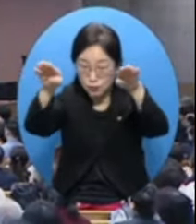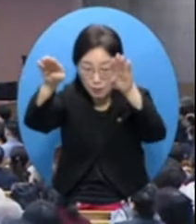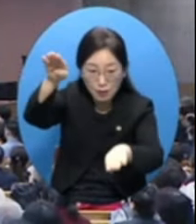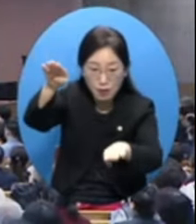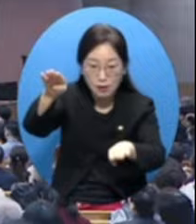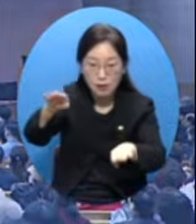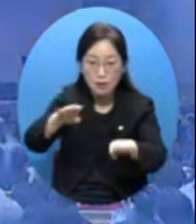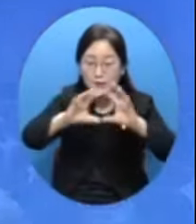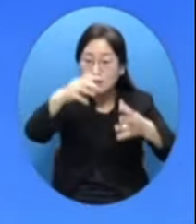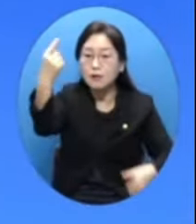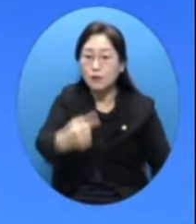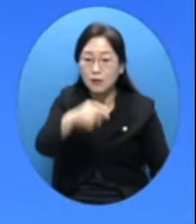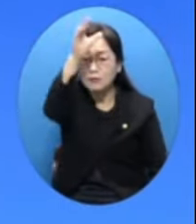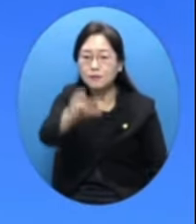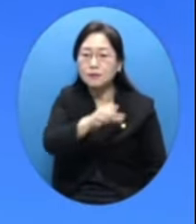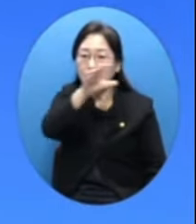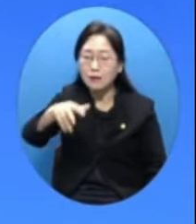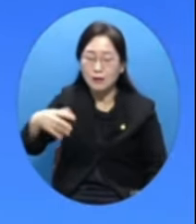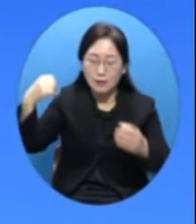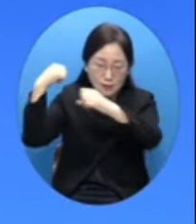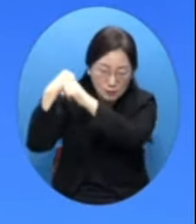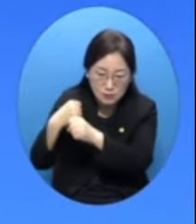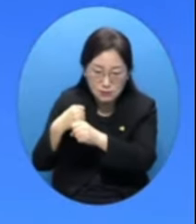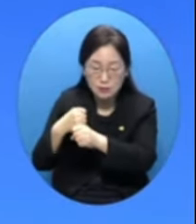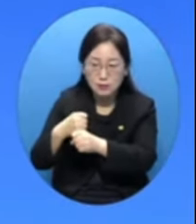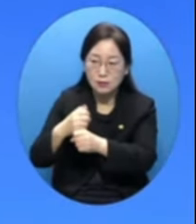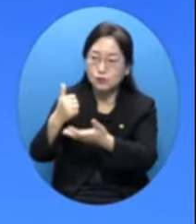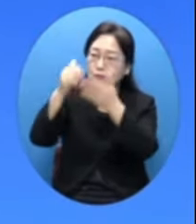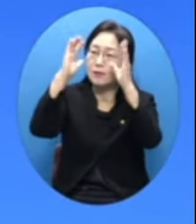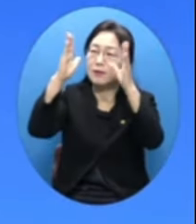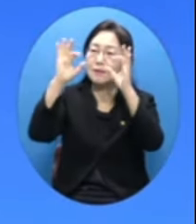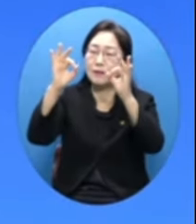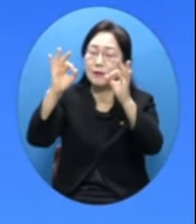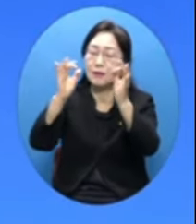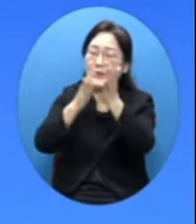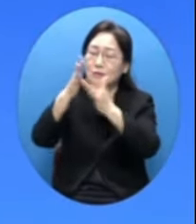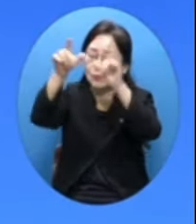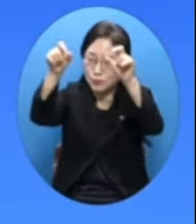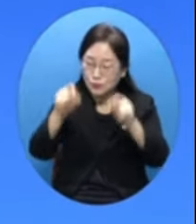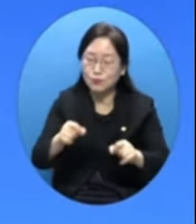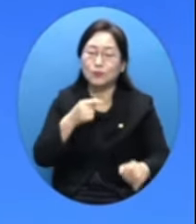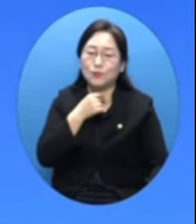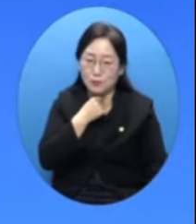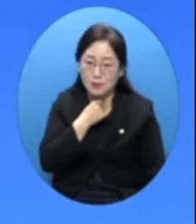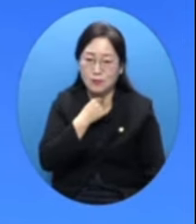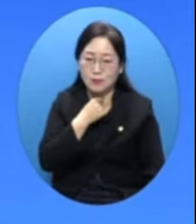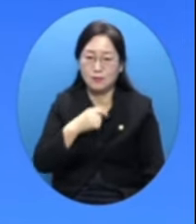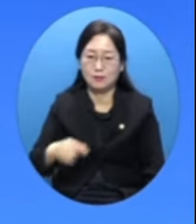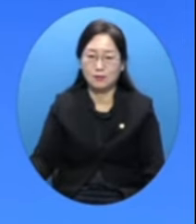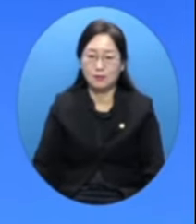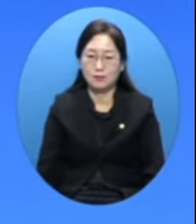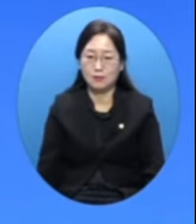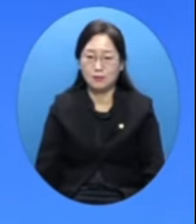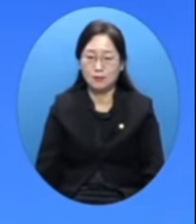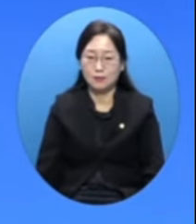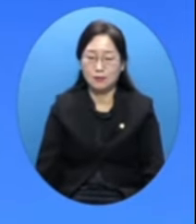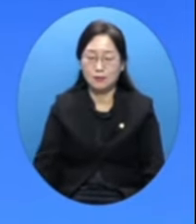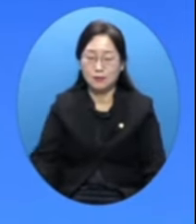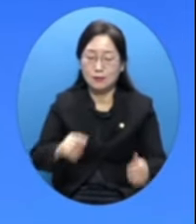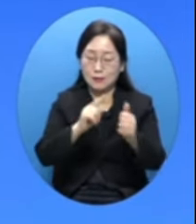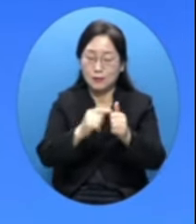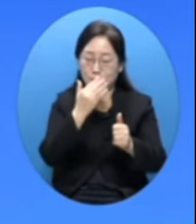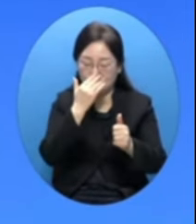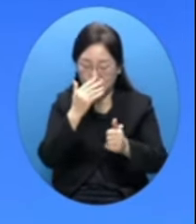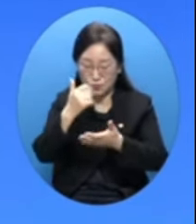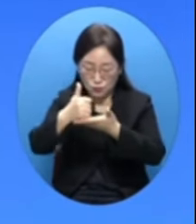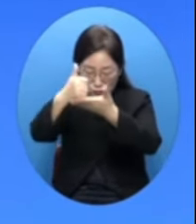땅에 오셔서 십자가가 지신 주님을 바라보면서 나도 이제 한평생 예수님처럼 살기 원합니다. 그래서 그가 겸손히 주님을 섬길